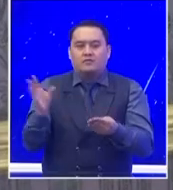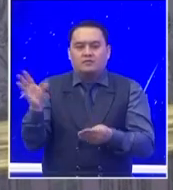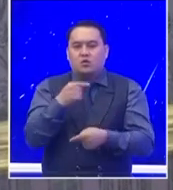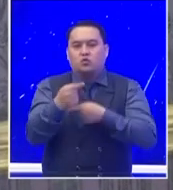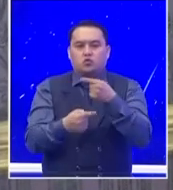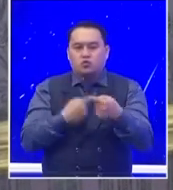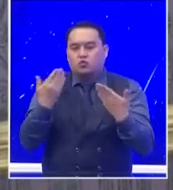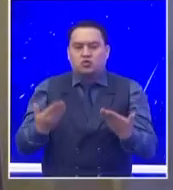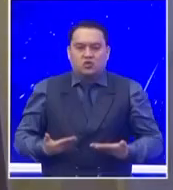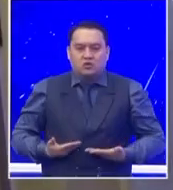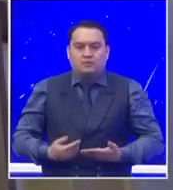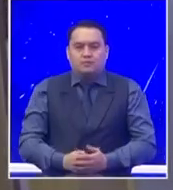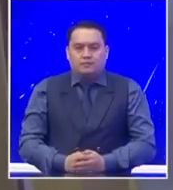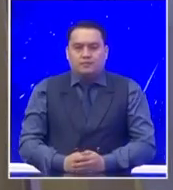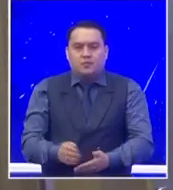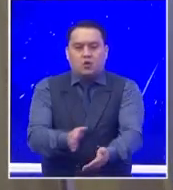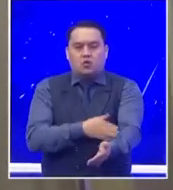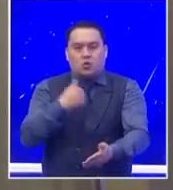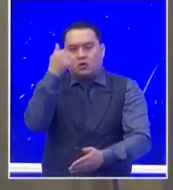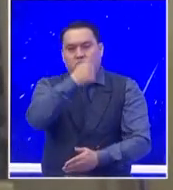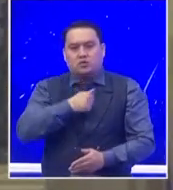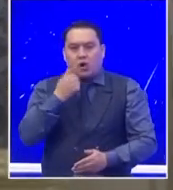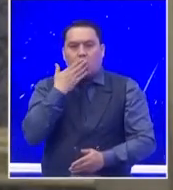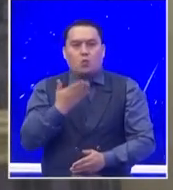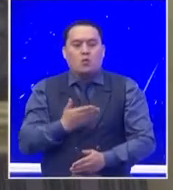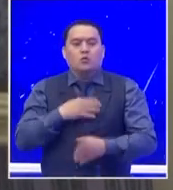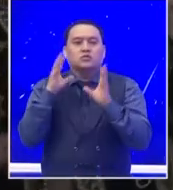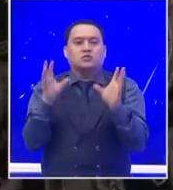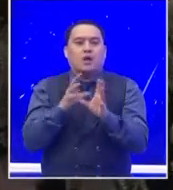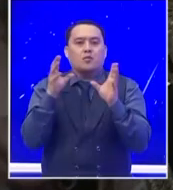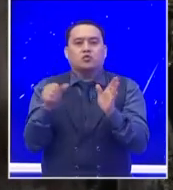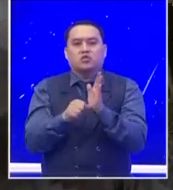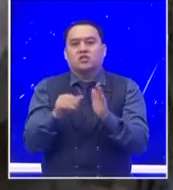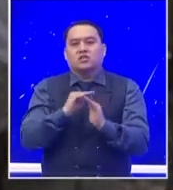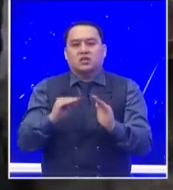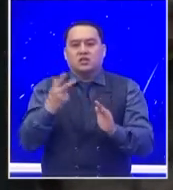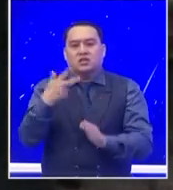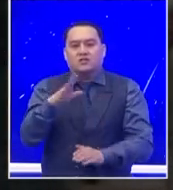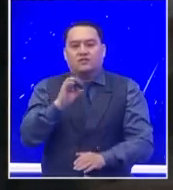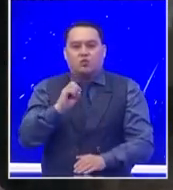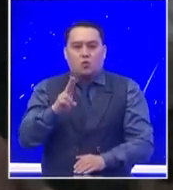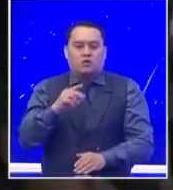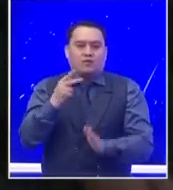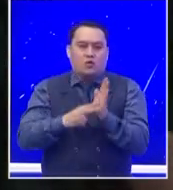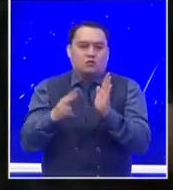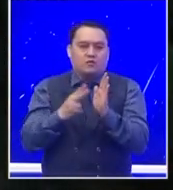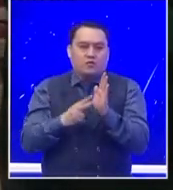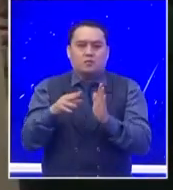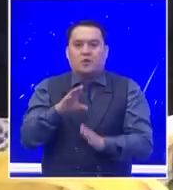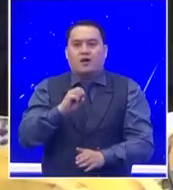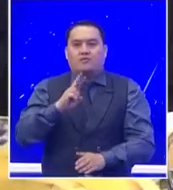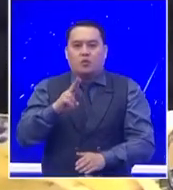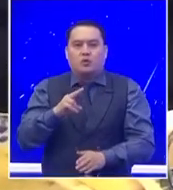через всю жизнь. Долгожительницу окружает своей любовью и заботой 6 детей, 30 внуков, 88 правнуков и